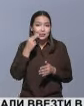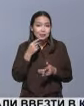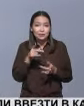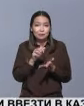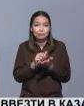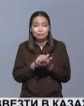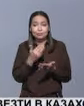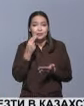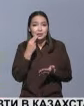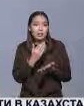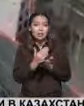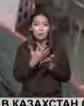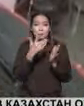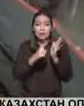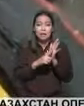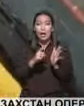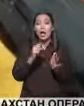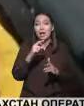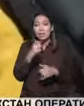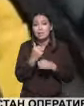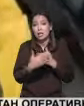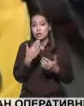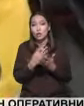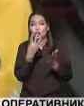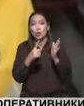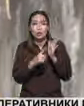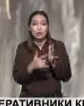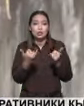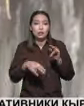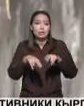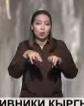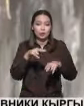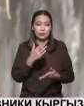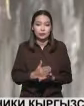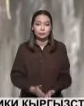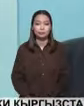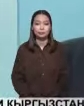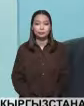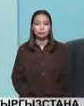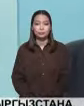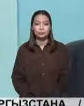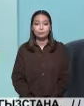Китае действует 57 атомных электростанций и 47 находятся на стадии строительства.